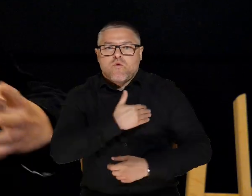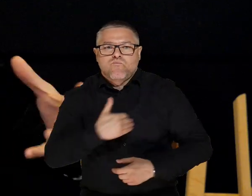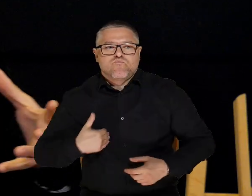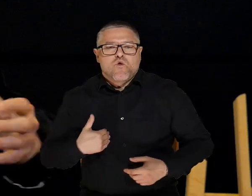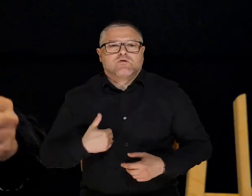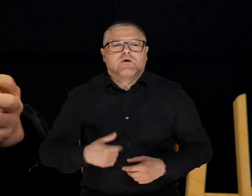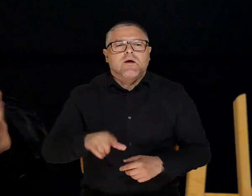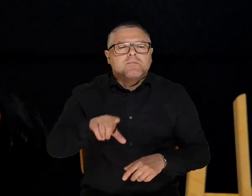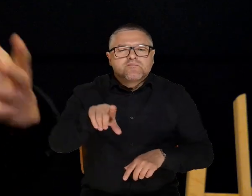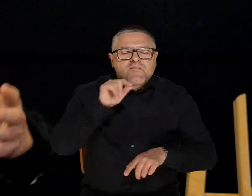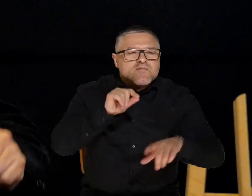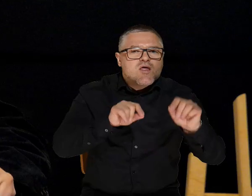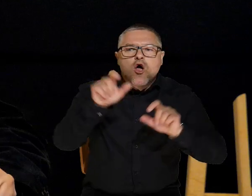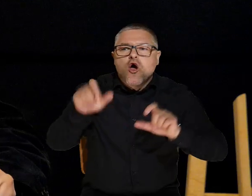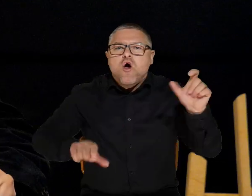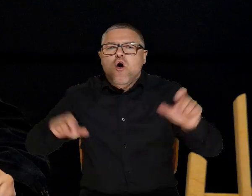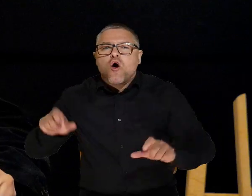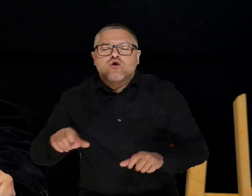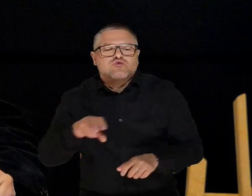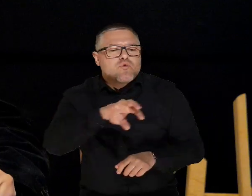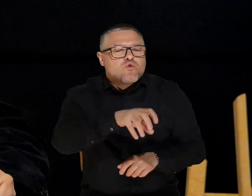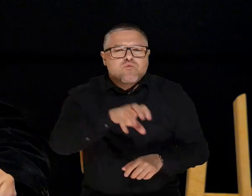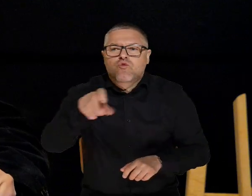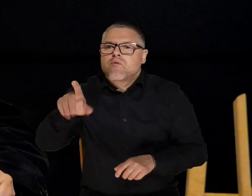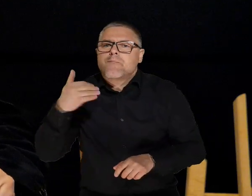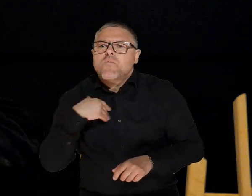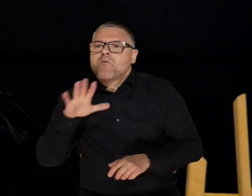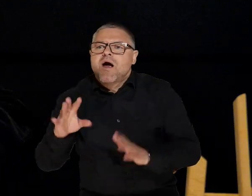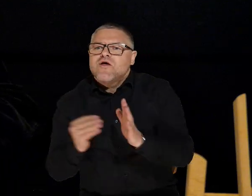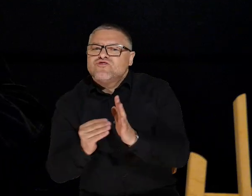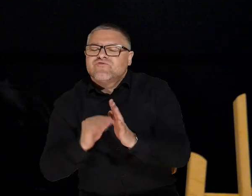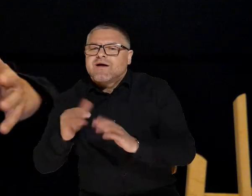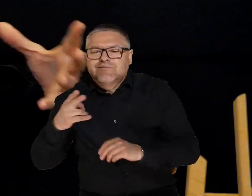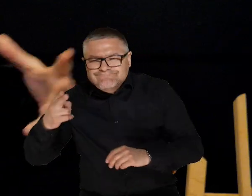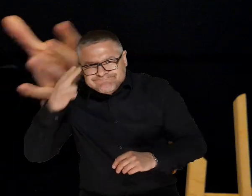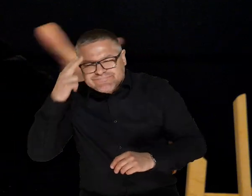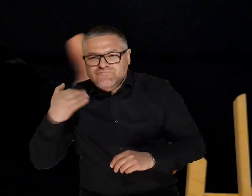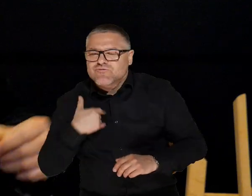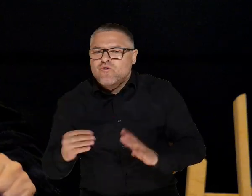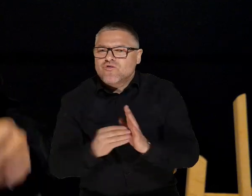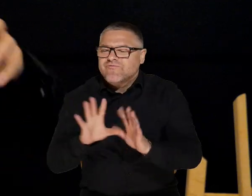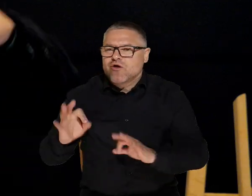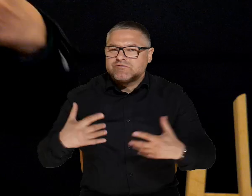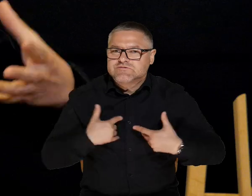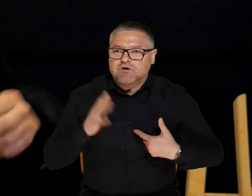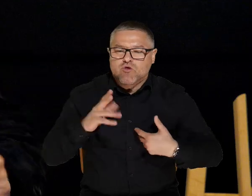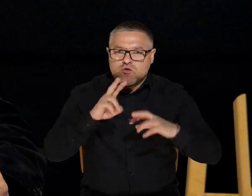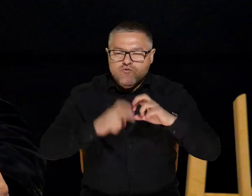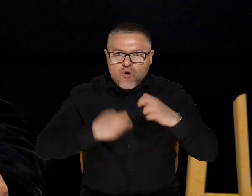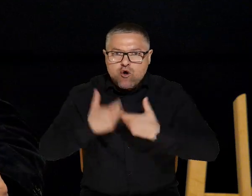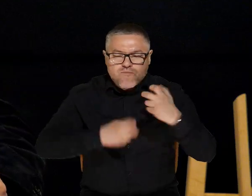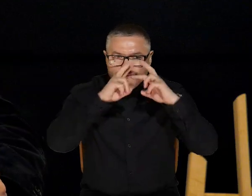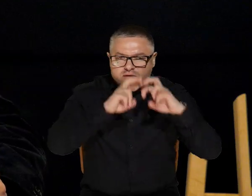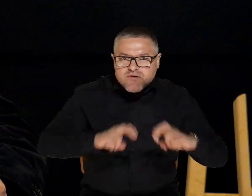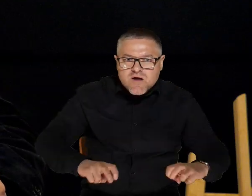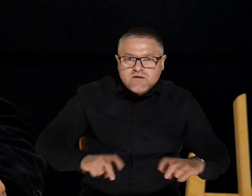badania na małych próbach właśnie osób, które doświadczyły właśnie jakichś traumatycznych doświadczeń w swoim życiu. Potem zaczęła robić badania na przykład